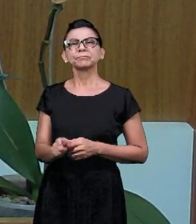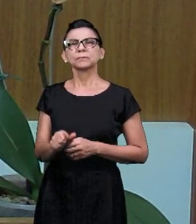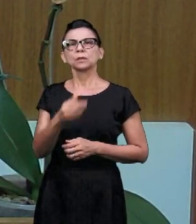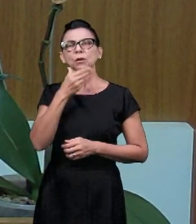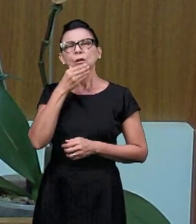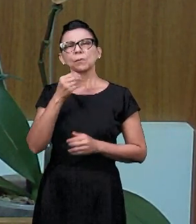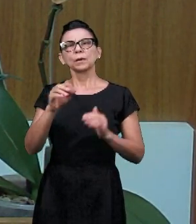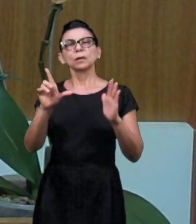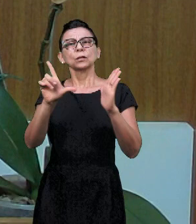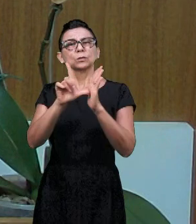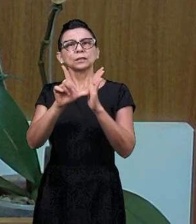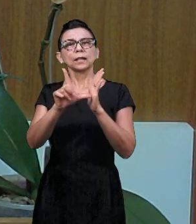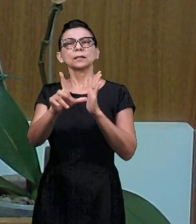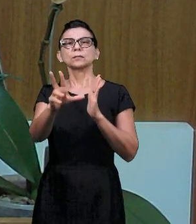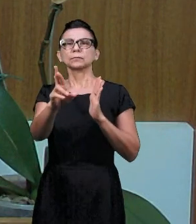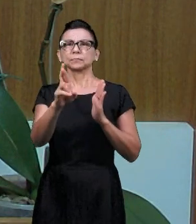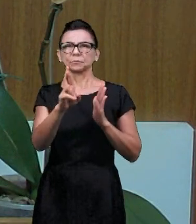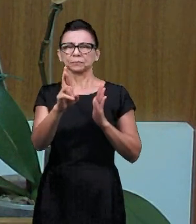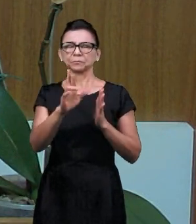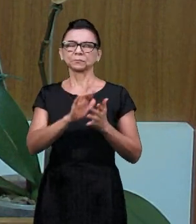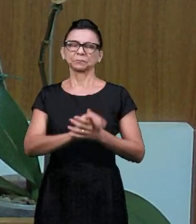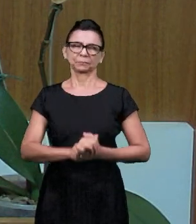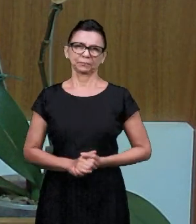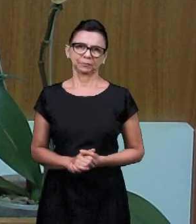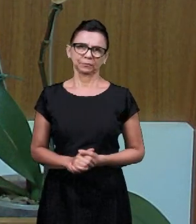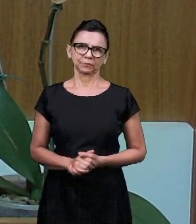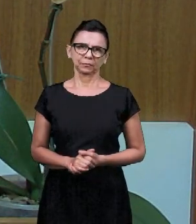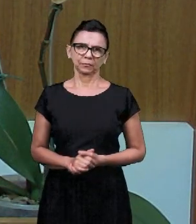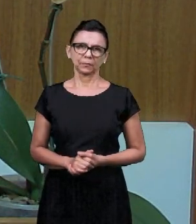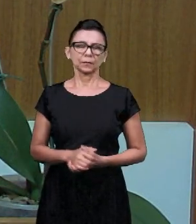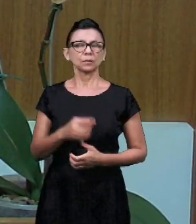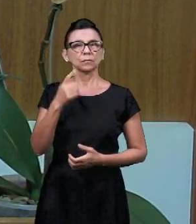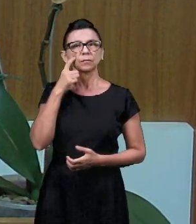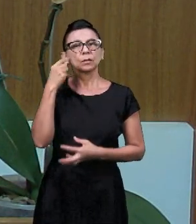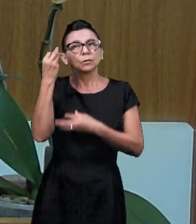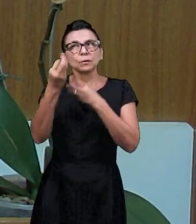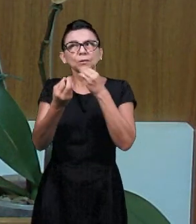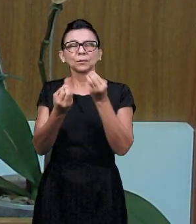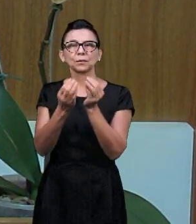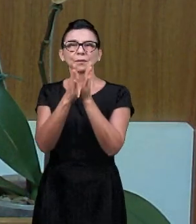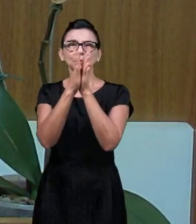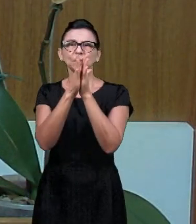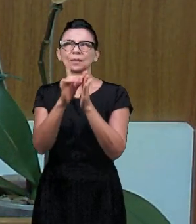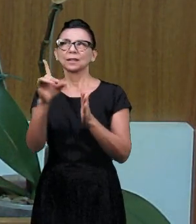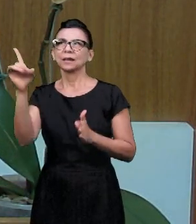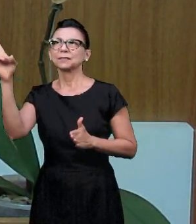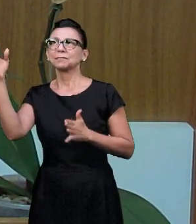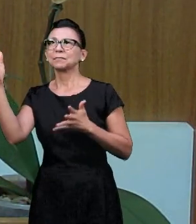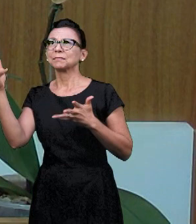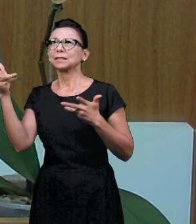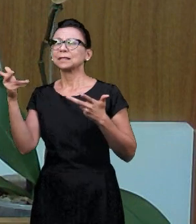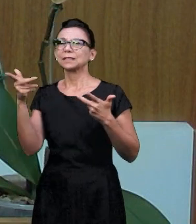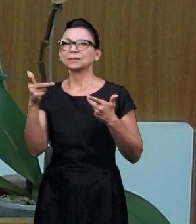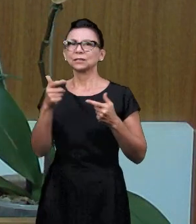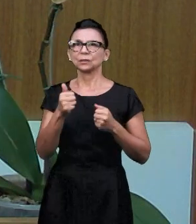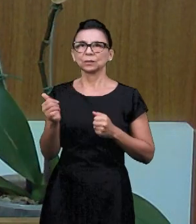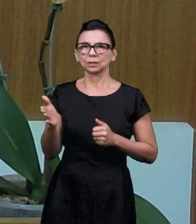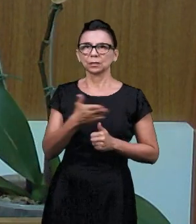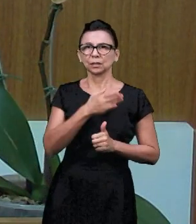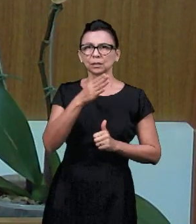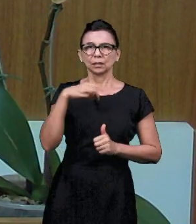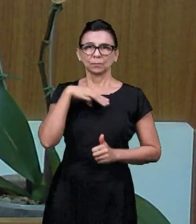La manière comme la parole de Dieu est merveilleuse. Il vend tout ce qu'il a. Qu'est-ce qu'il avait? Qu'est-ce qu'il est en train de